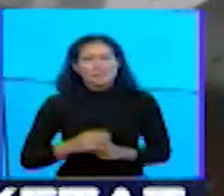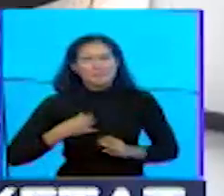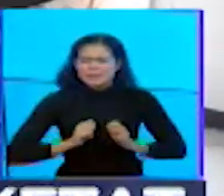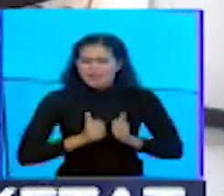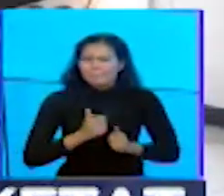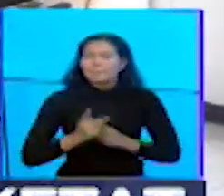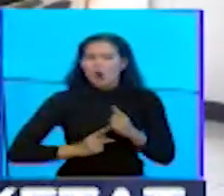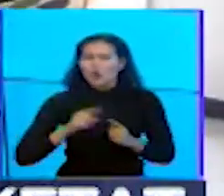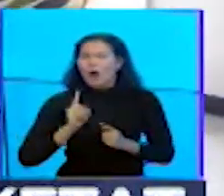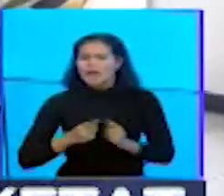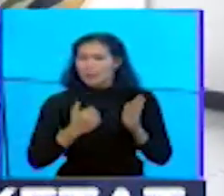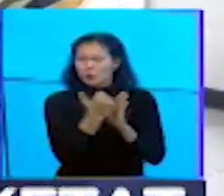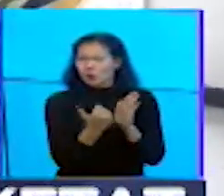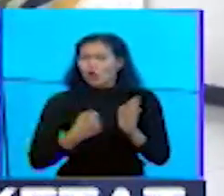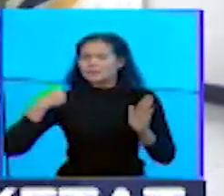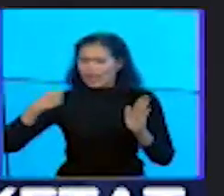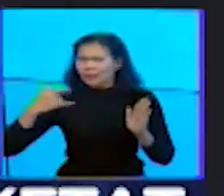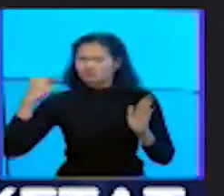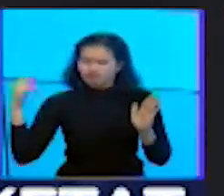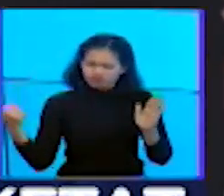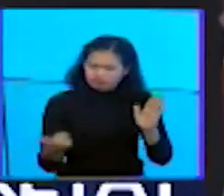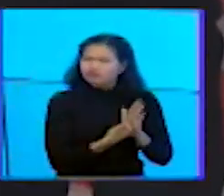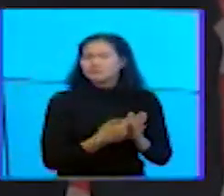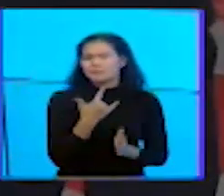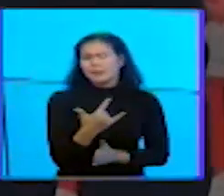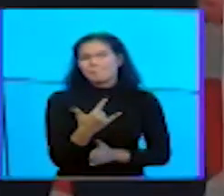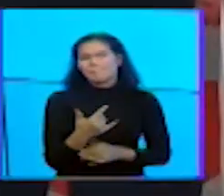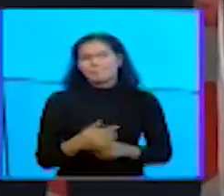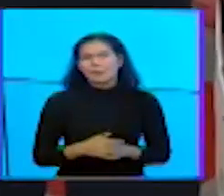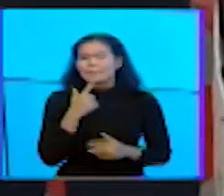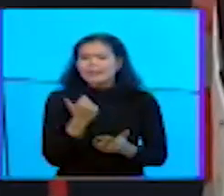harus melakukan pengetatan protokol kesehatan asal mudik tidak dilarang.